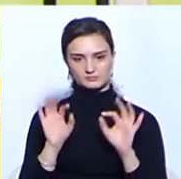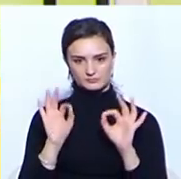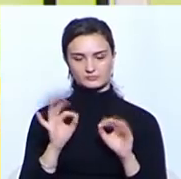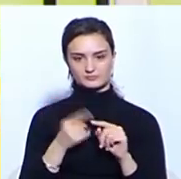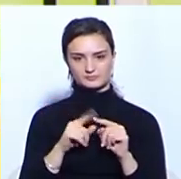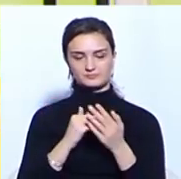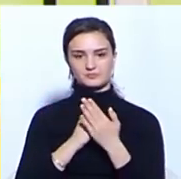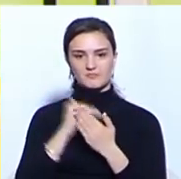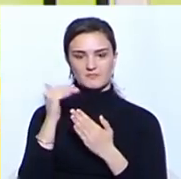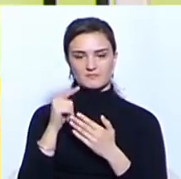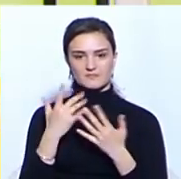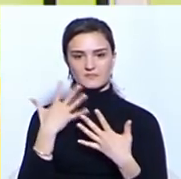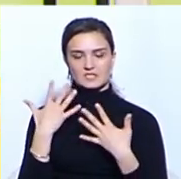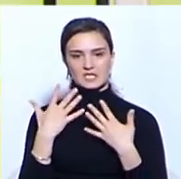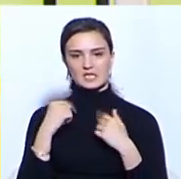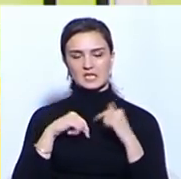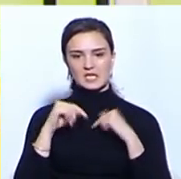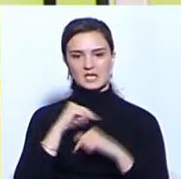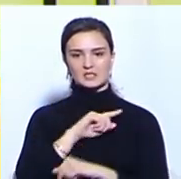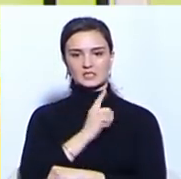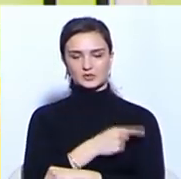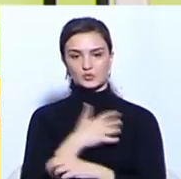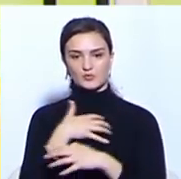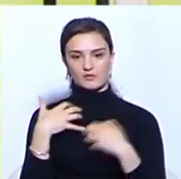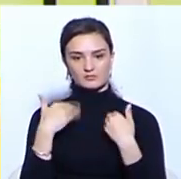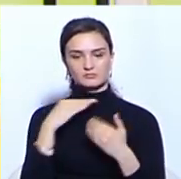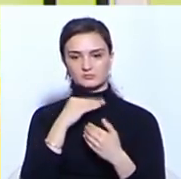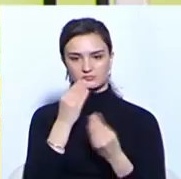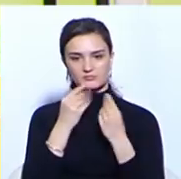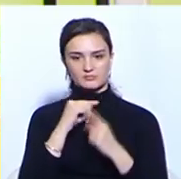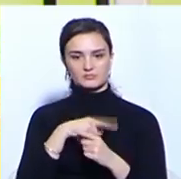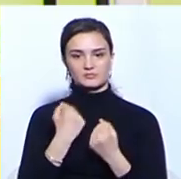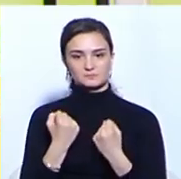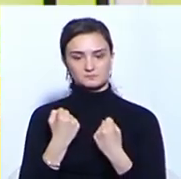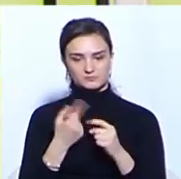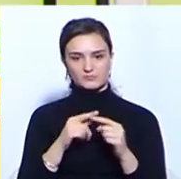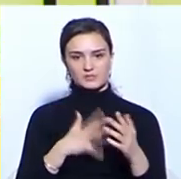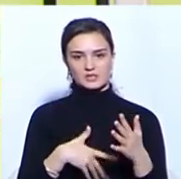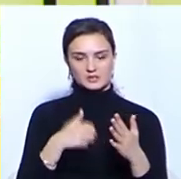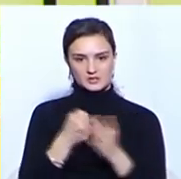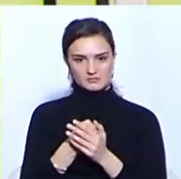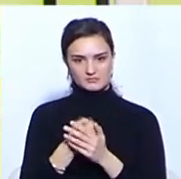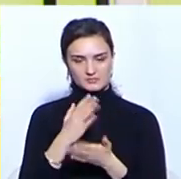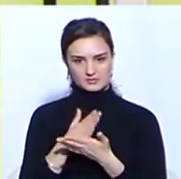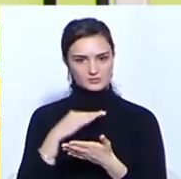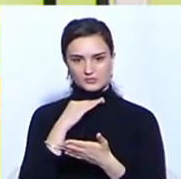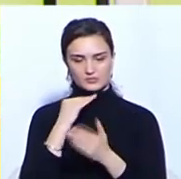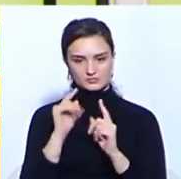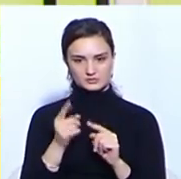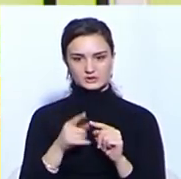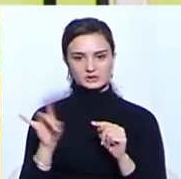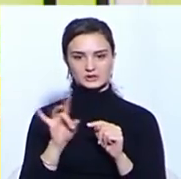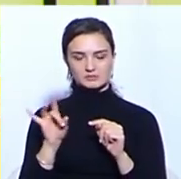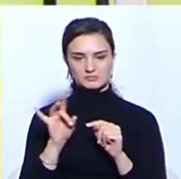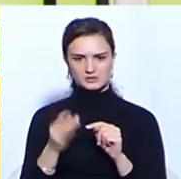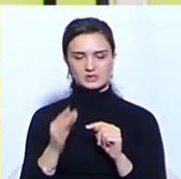სწორედ მაღალი ენერგეტიკული სიმკვრივე აქვს ცხოვრული წარმოშობის პროდუქტებს, დანაყრების შეგრძნებას გვიქმნის ასეთი